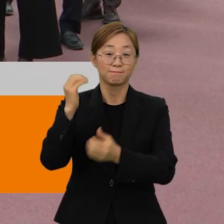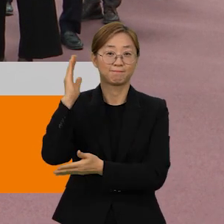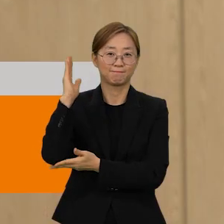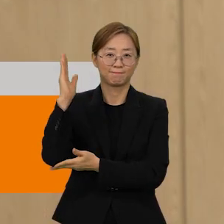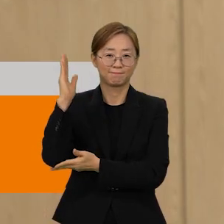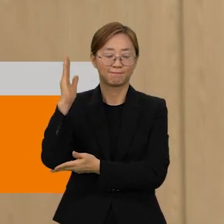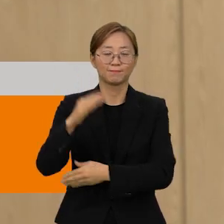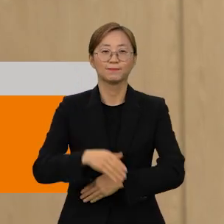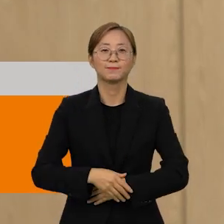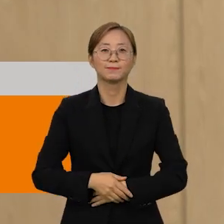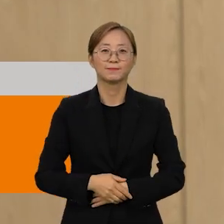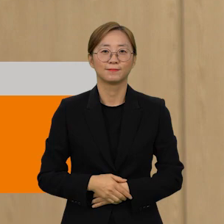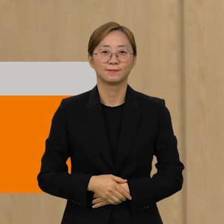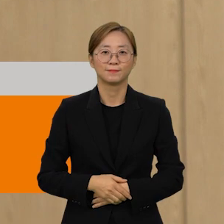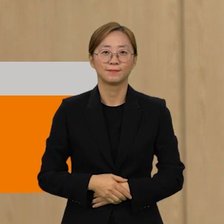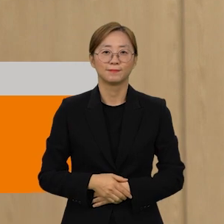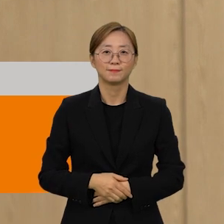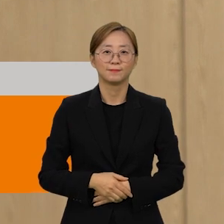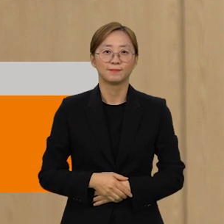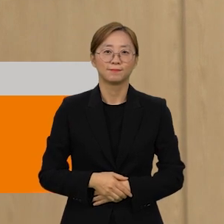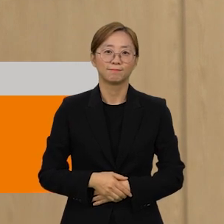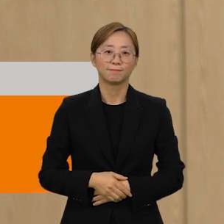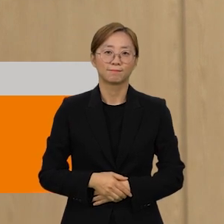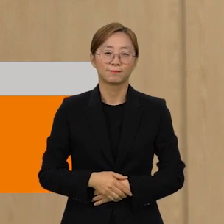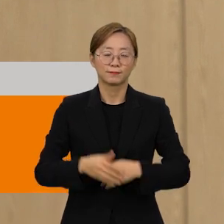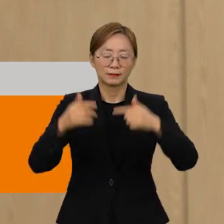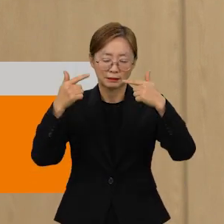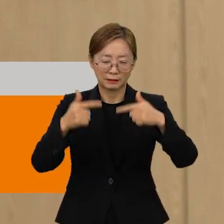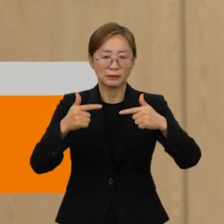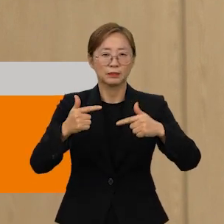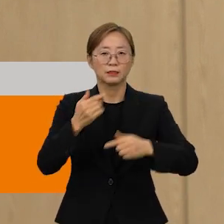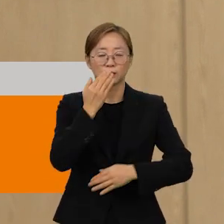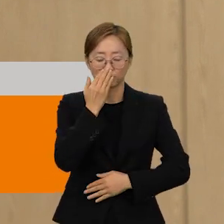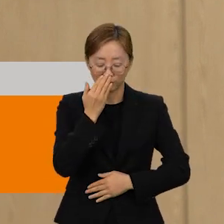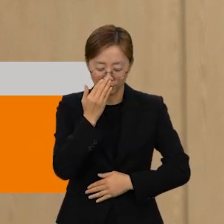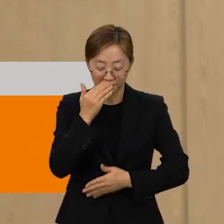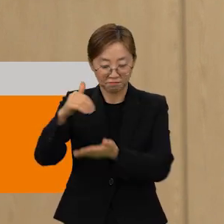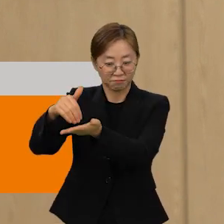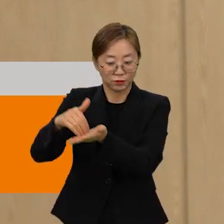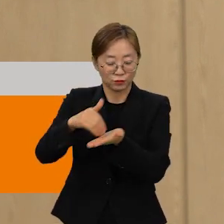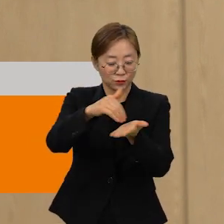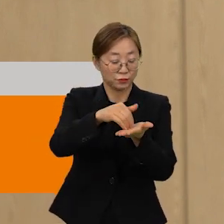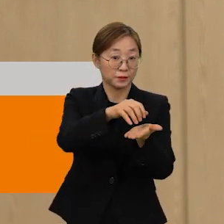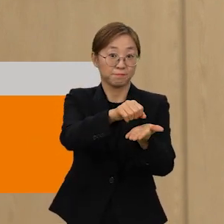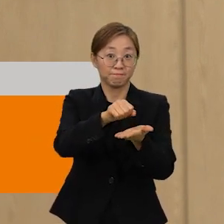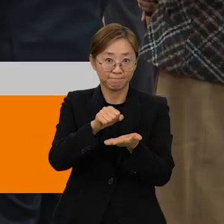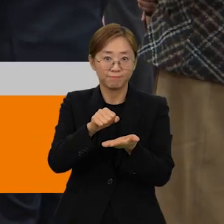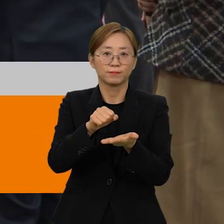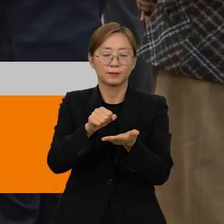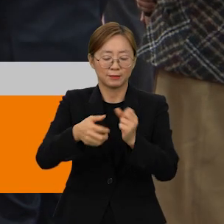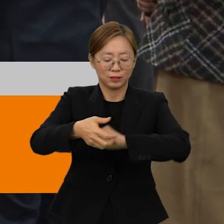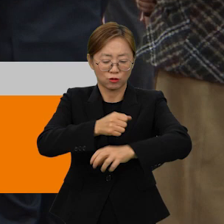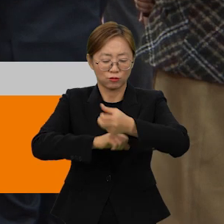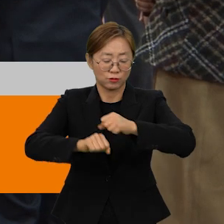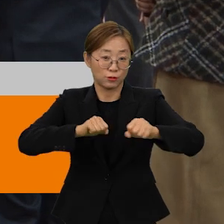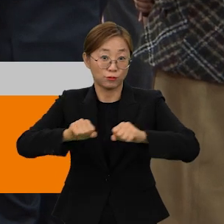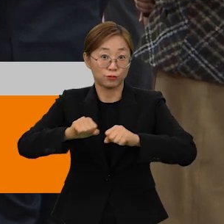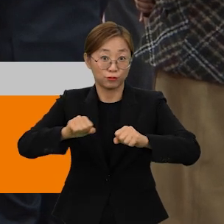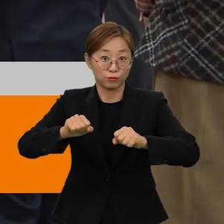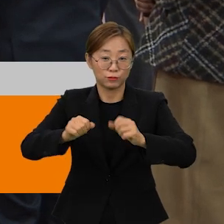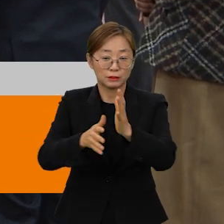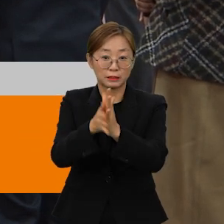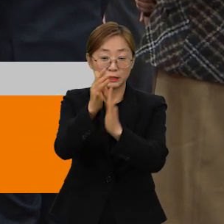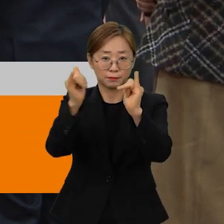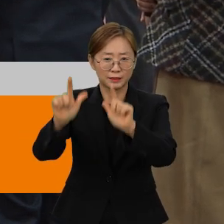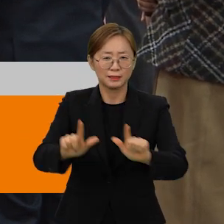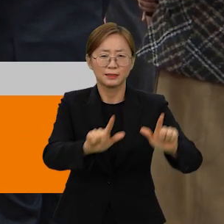힘차게 나아가자고 강조했습니다. 또한 언제나 낮은 자세로 시민의 목소리에 귀 기울이고 적극적인 행정을